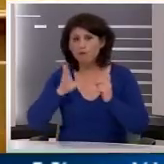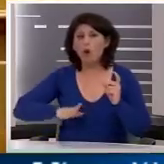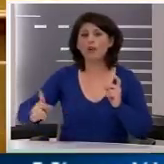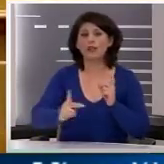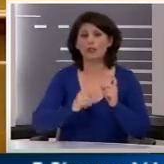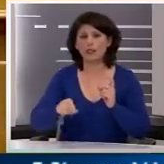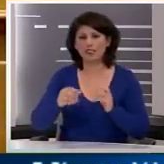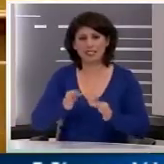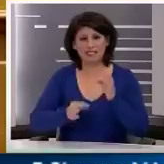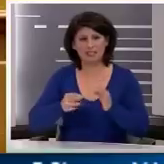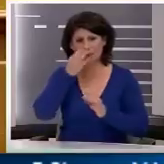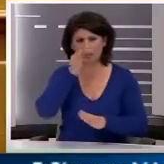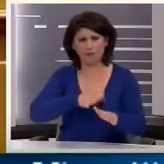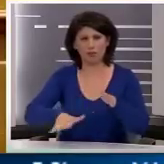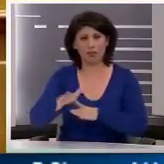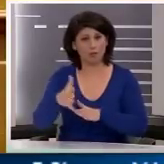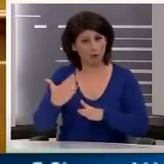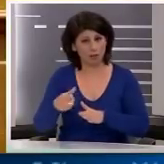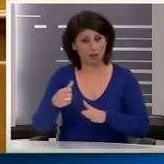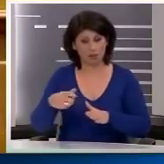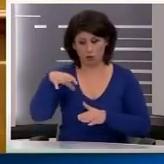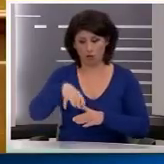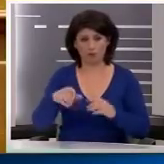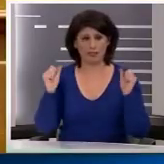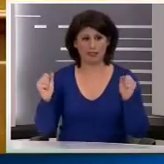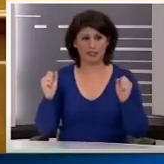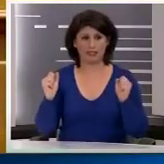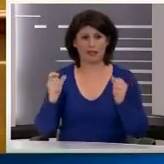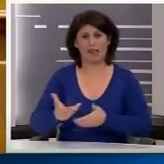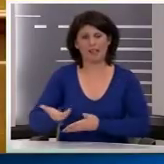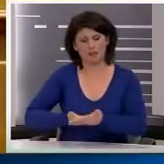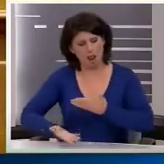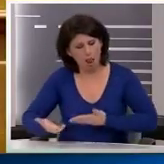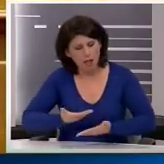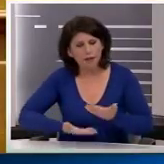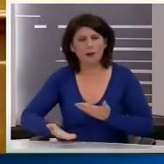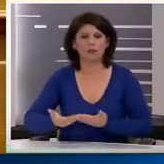περί διαφθοράς, περί πάρτης στον χώρο της υγείας, περί συναλλαγών,